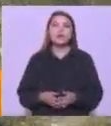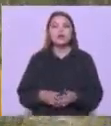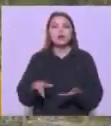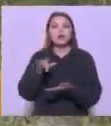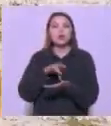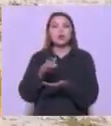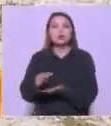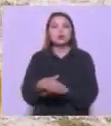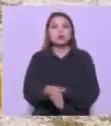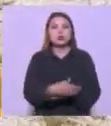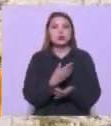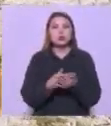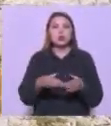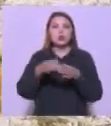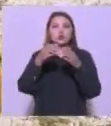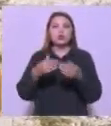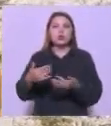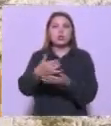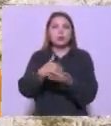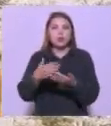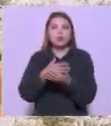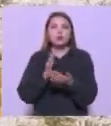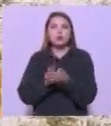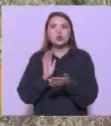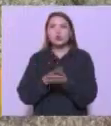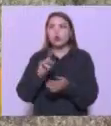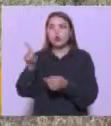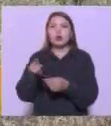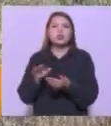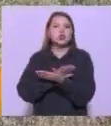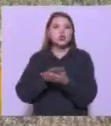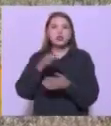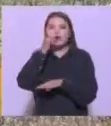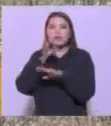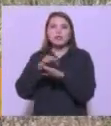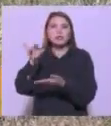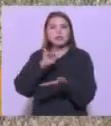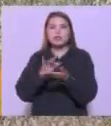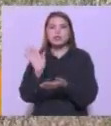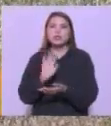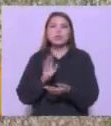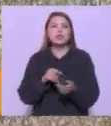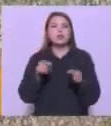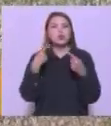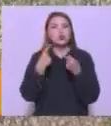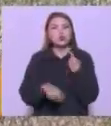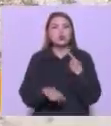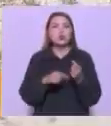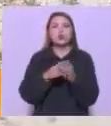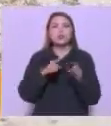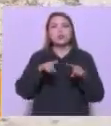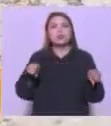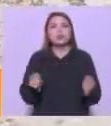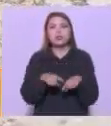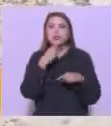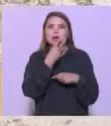көшедегі бөтелкелерді жинау тек коммуналдық мекемелердің міндеті емес. Осыған дейін түрлі қайырымдылық шараларын ұйымдастырған XOR Development бұл